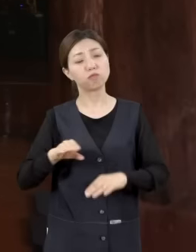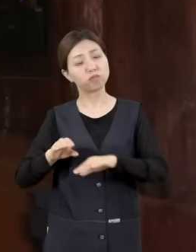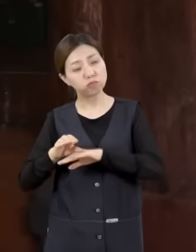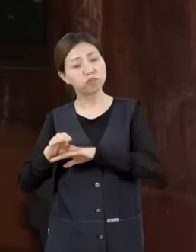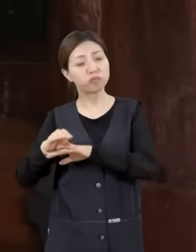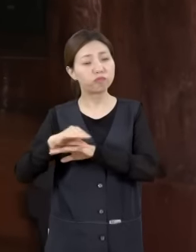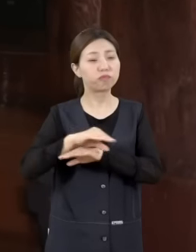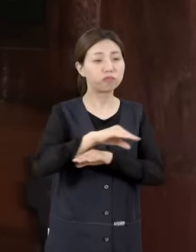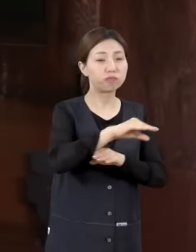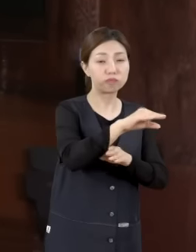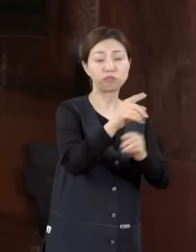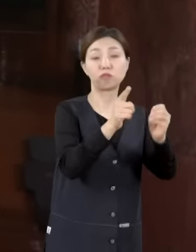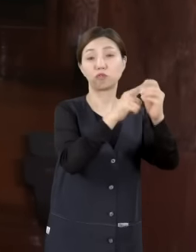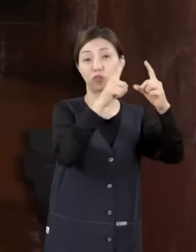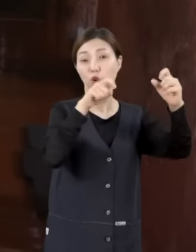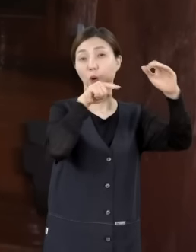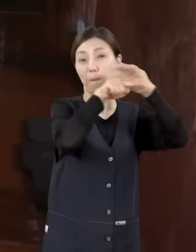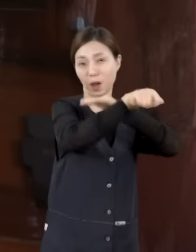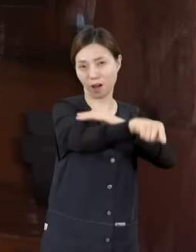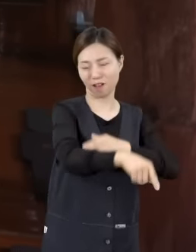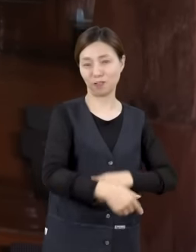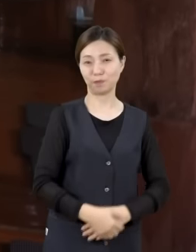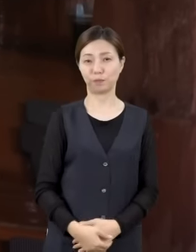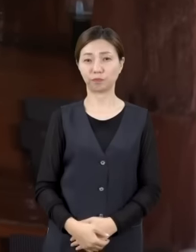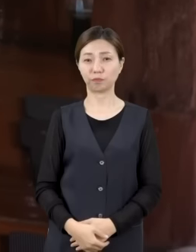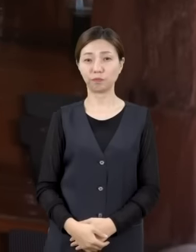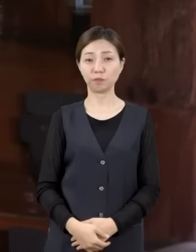차를 타고 금산사로